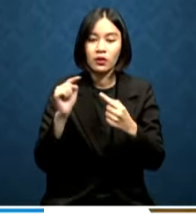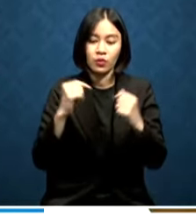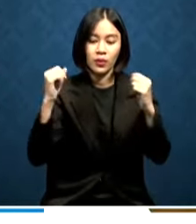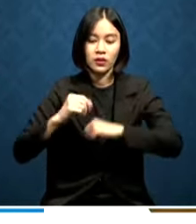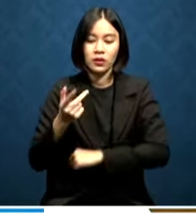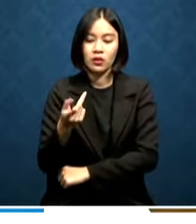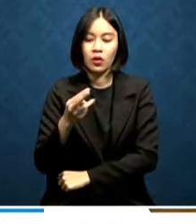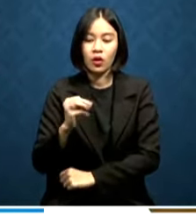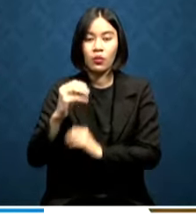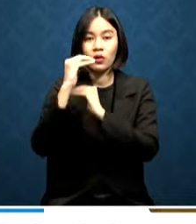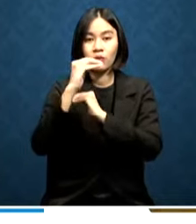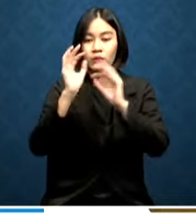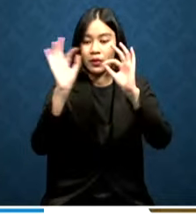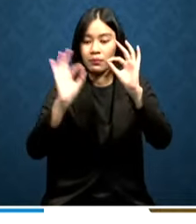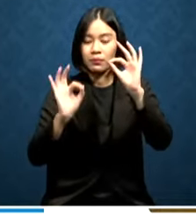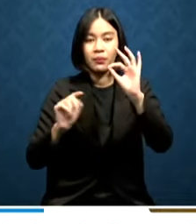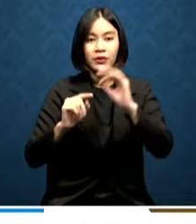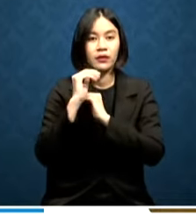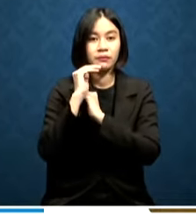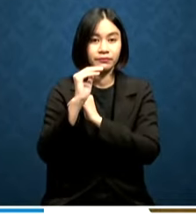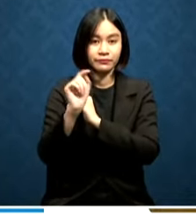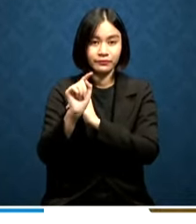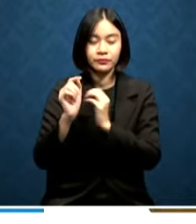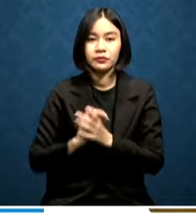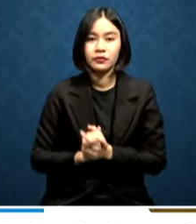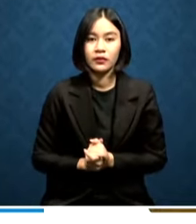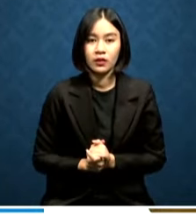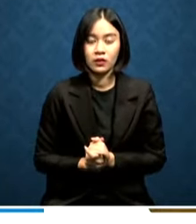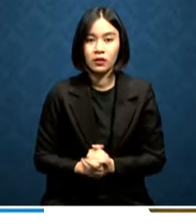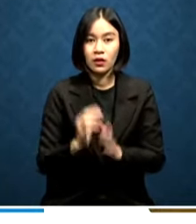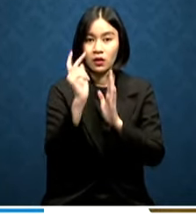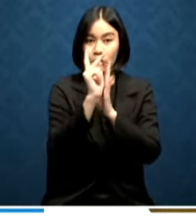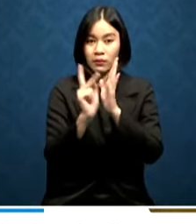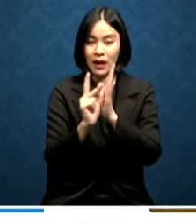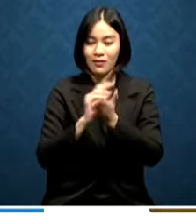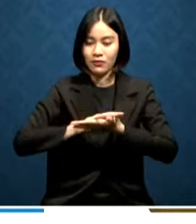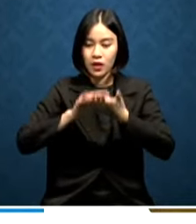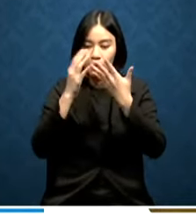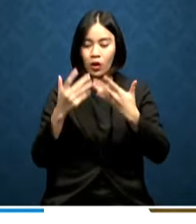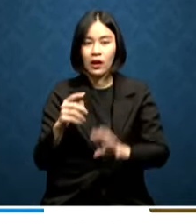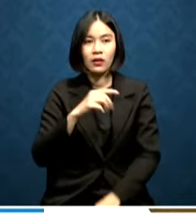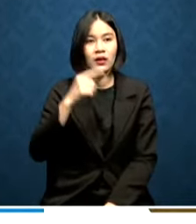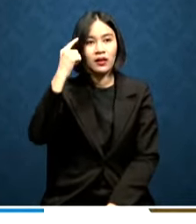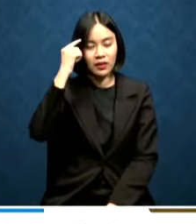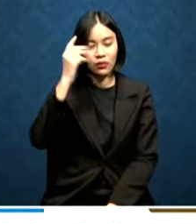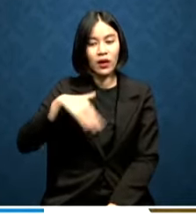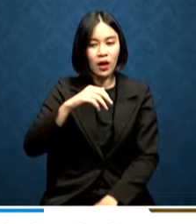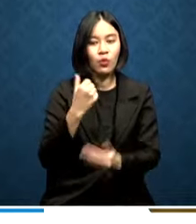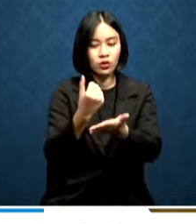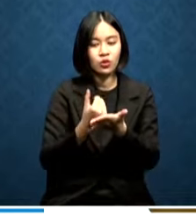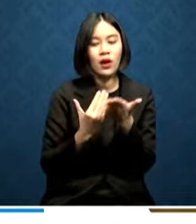ม.เนี่ยกำหนดอย่างนี้ครับกำหนดว่าพอกฎหมายฉบับนี้เสร็จเนี่ยก็หวังว่าท่านคงจะผ่านได้โดยเร็วเพื่อจะ